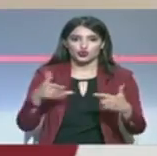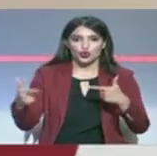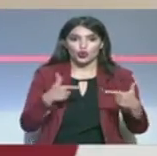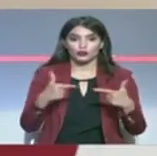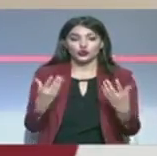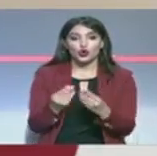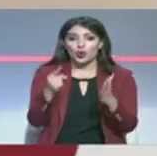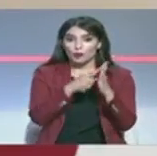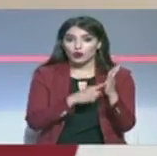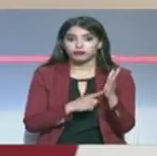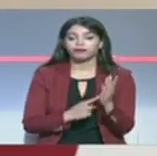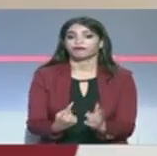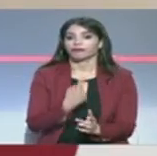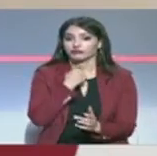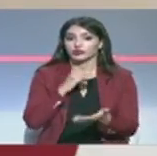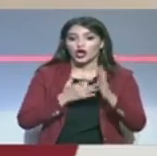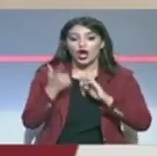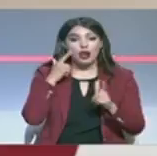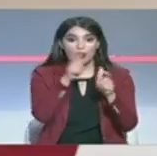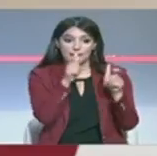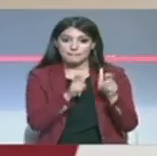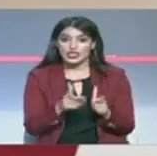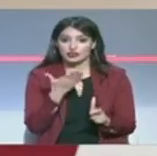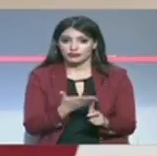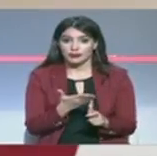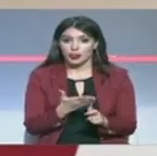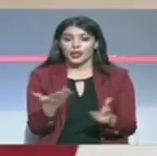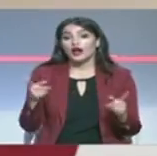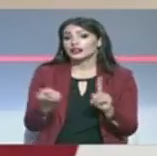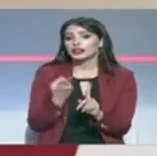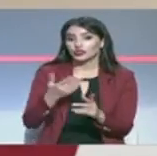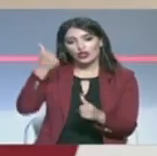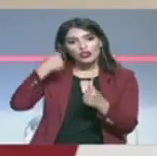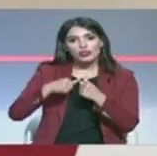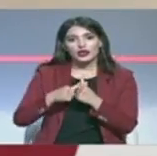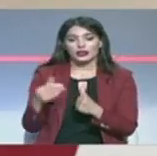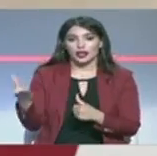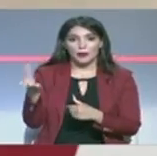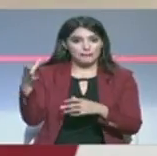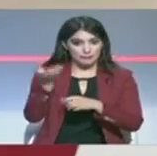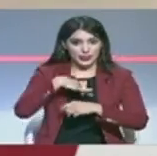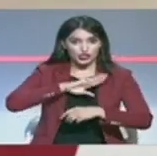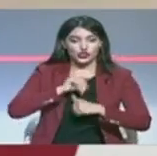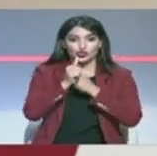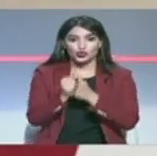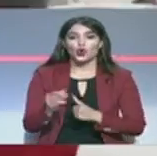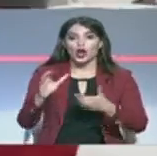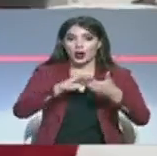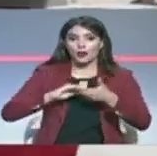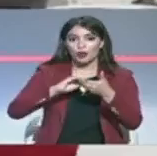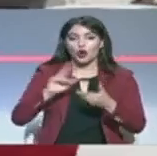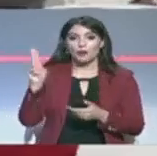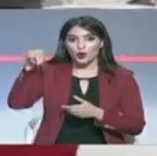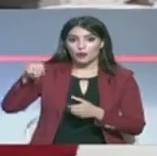ذلك مؤشرات قد تفشل وفق مراقبين هذه المساعي، من ذلك ما ذكرته مبعوثة الأمم المتحدة إلى ليبيا بالنيابة